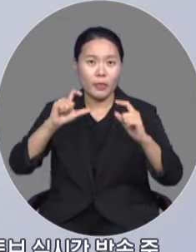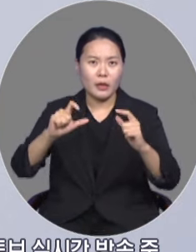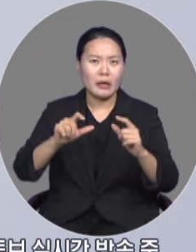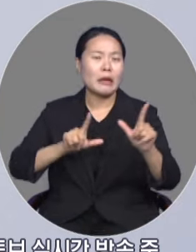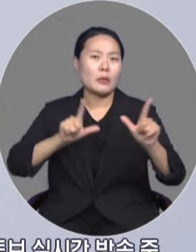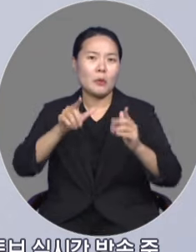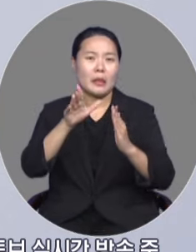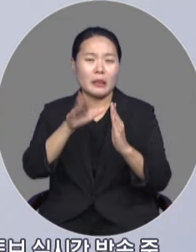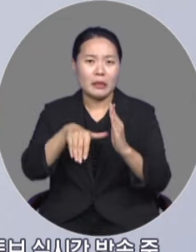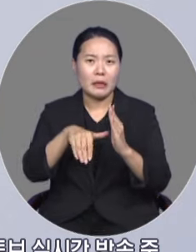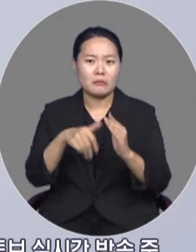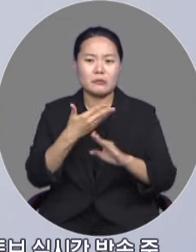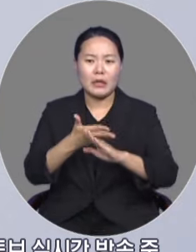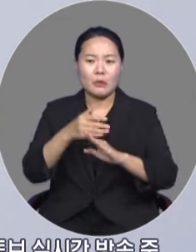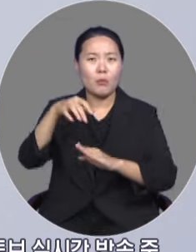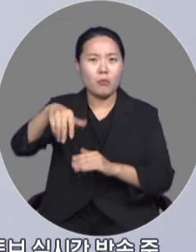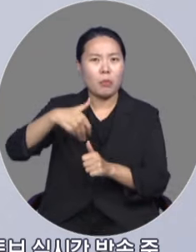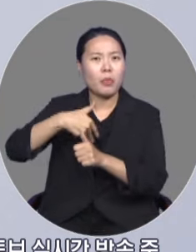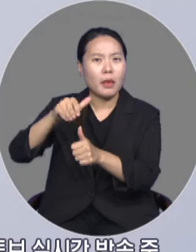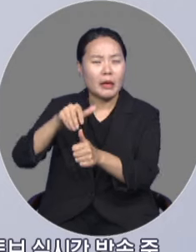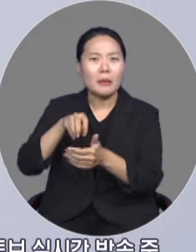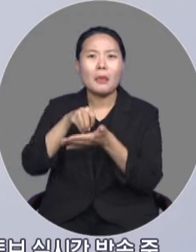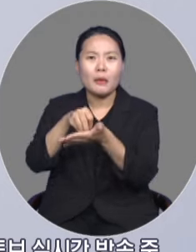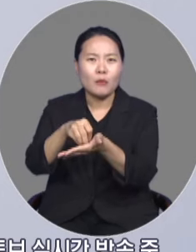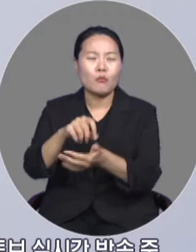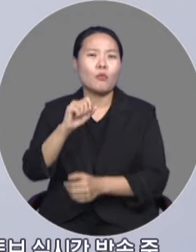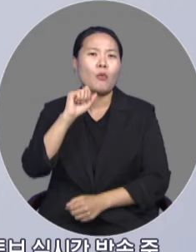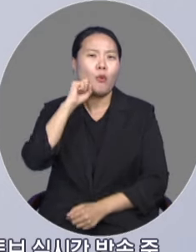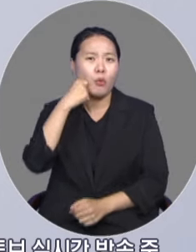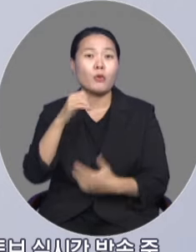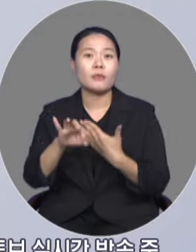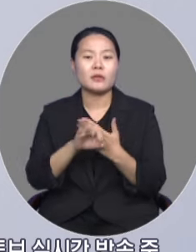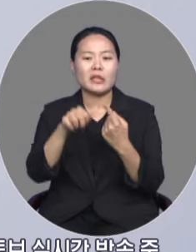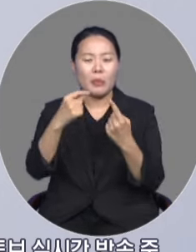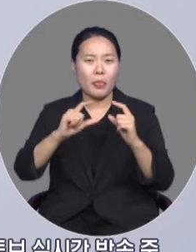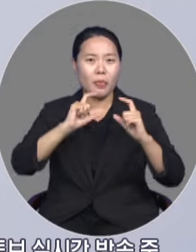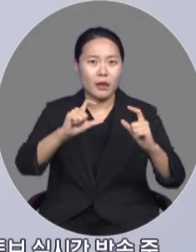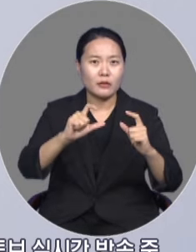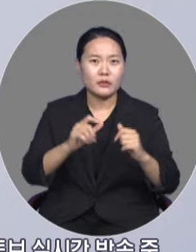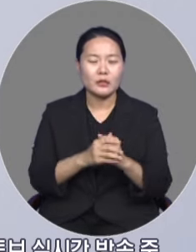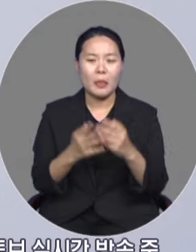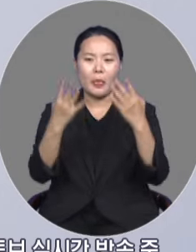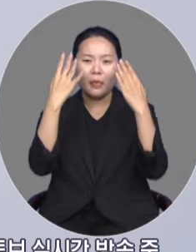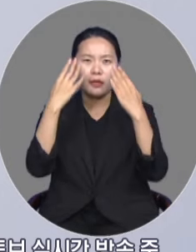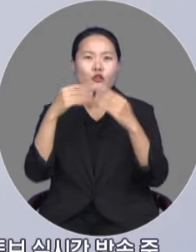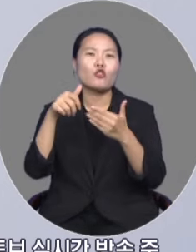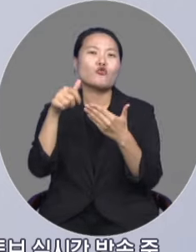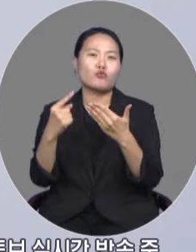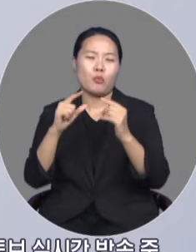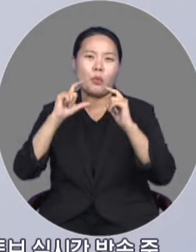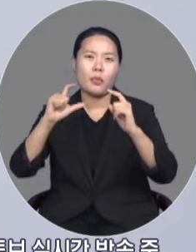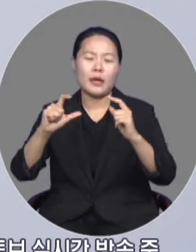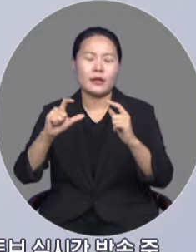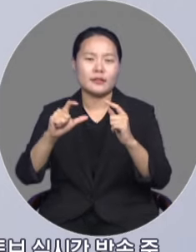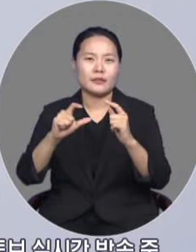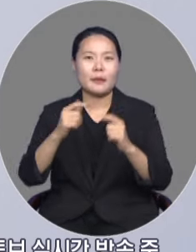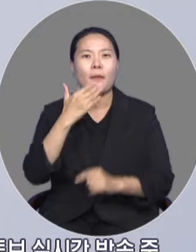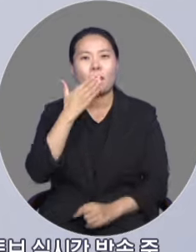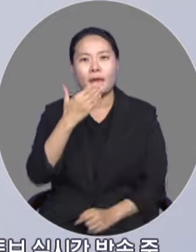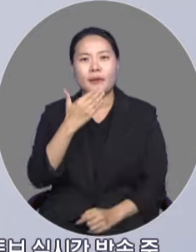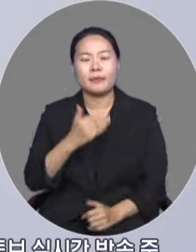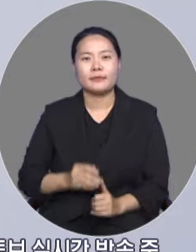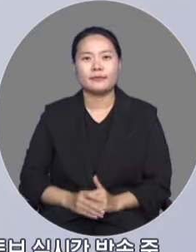할 상황에도 다른 지역 6호 시설 입소가 불가능할 경우 1호 처분이나 소년원으로 보내는 9호 처분이 내려질 수